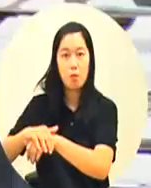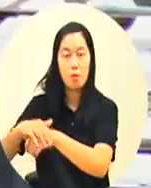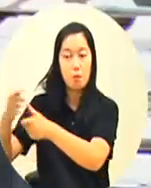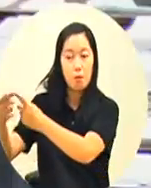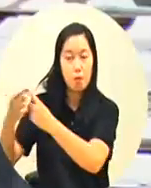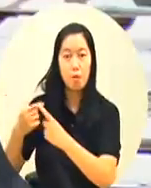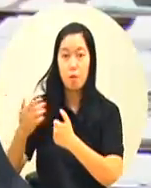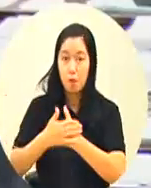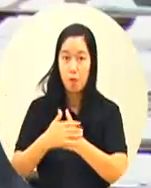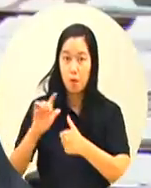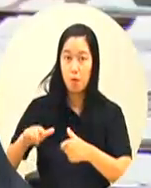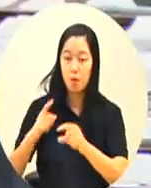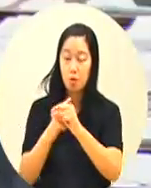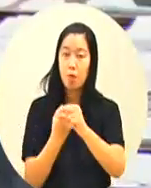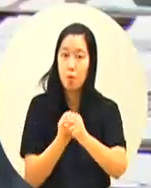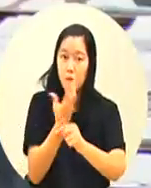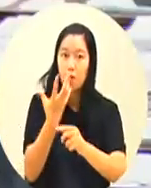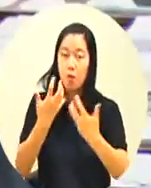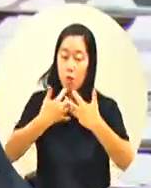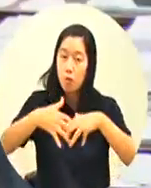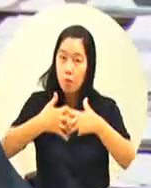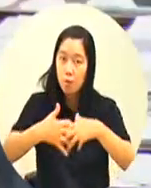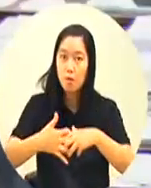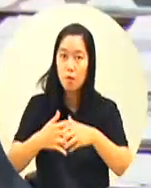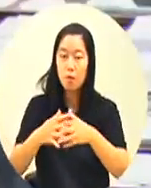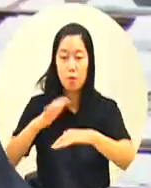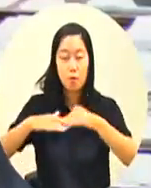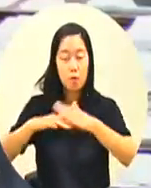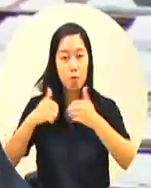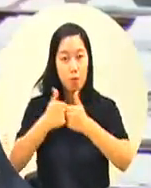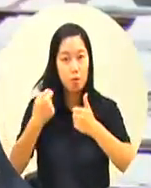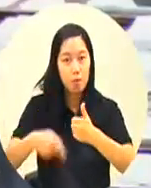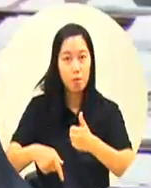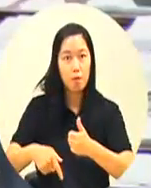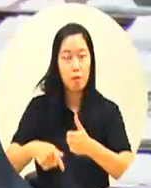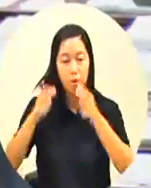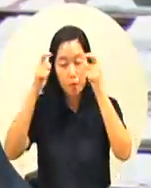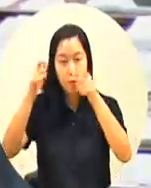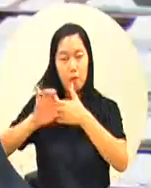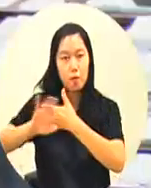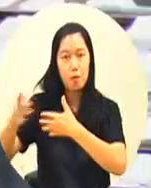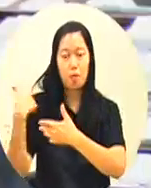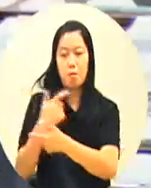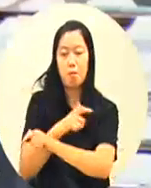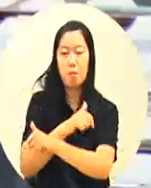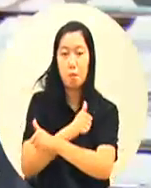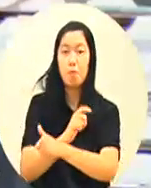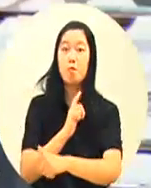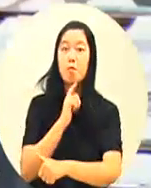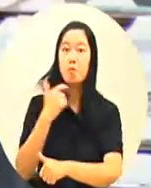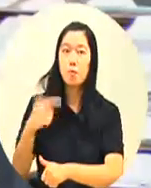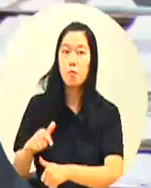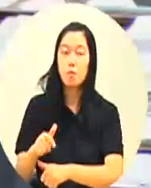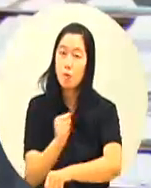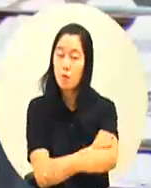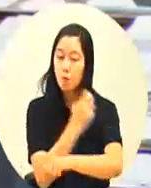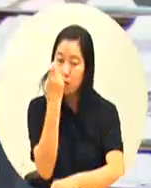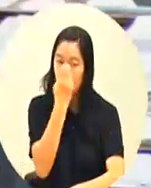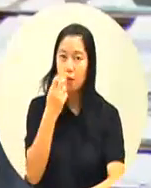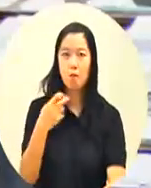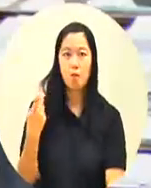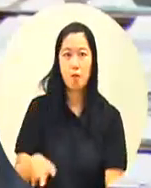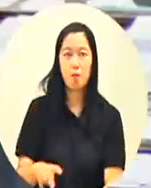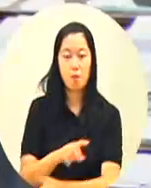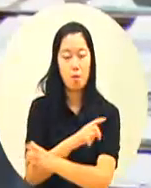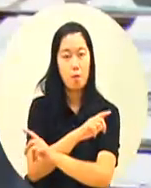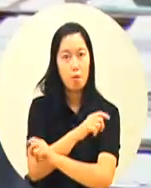华产业机械协会，那很多是在地的很多的过去的很有经验的，甚至在劳检在各种很有